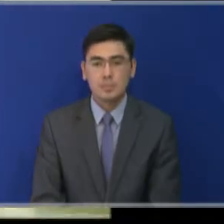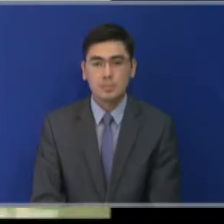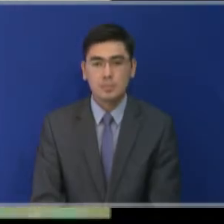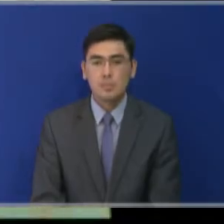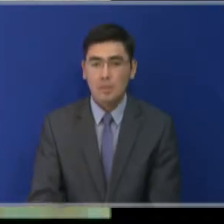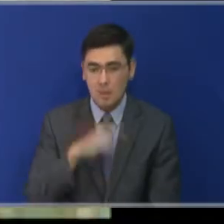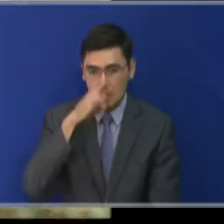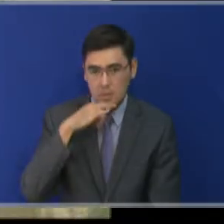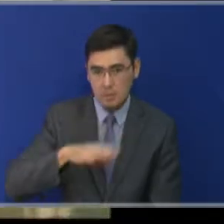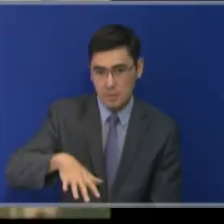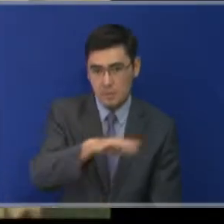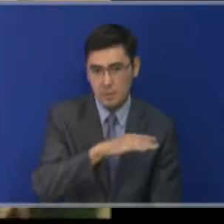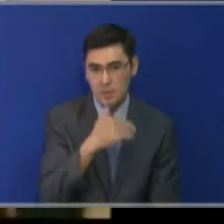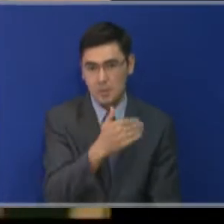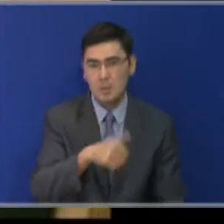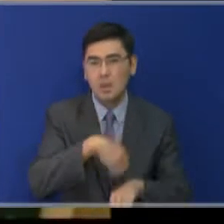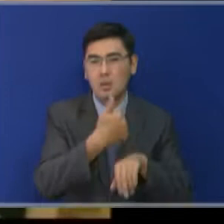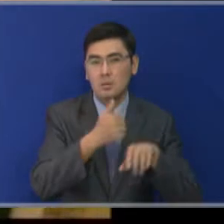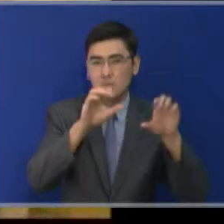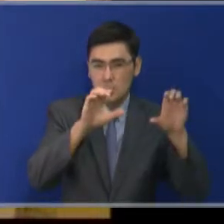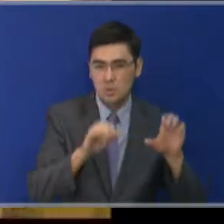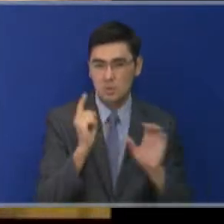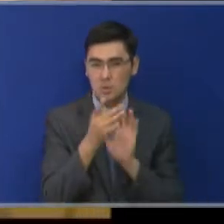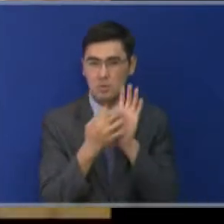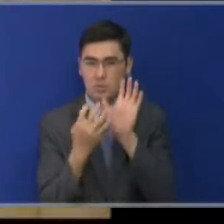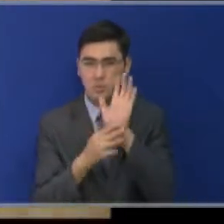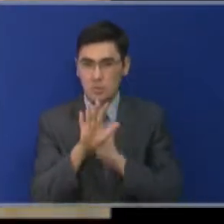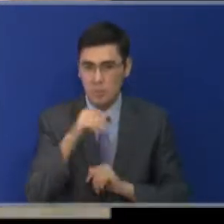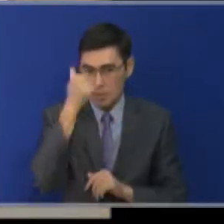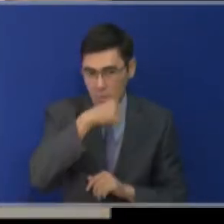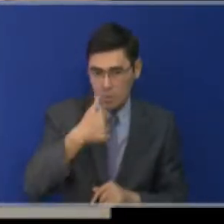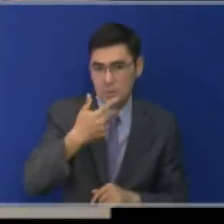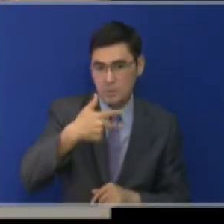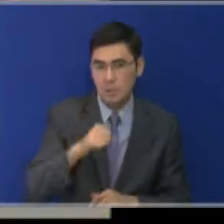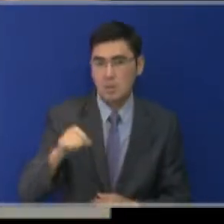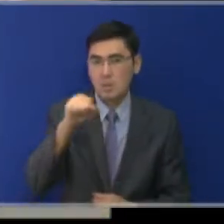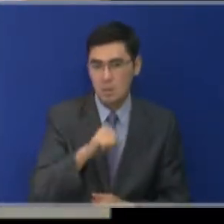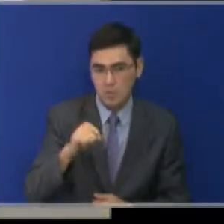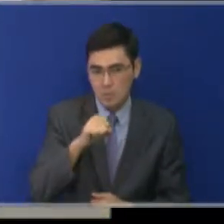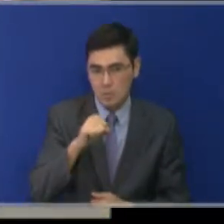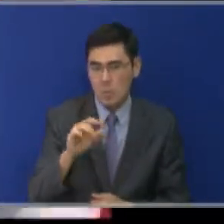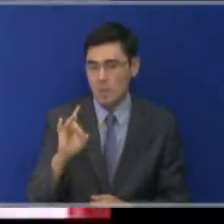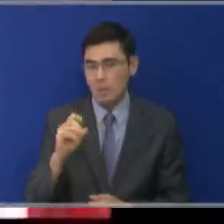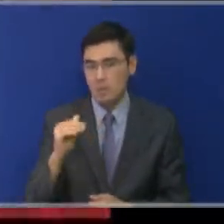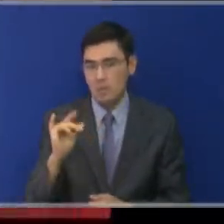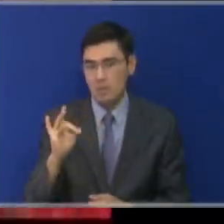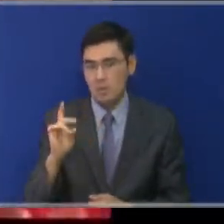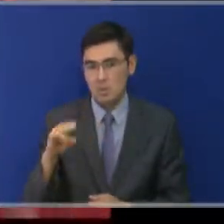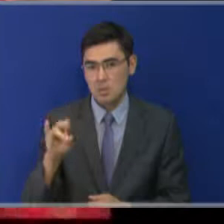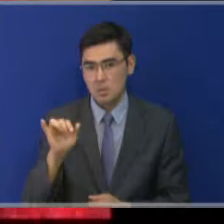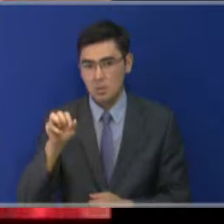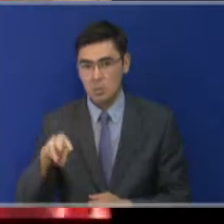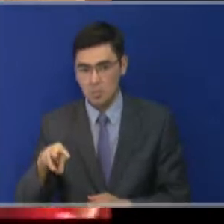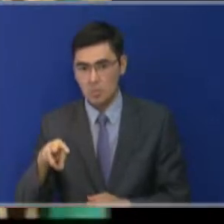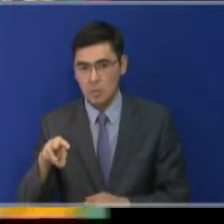Еліміздің қазіргі Конституциясы 1995 жылы 30 тамызда жалпы халықтық референдумда қабылданды. Бұл күн